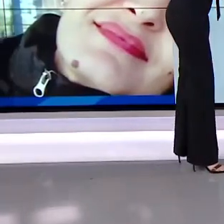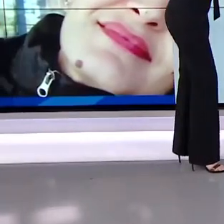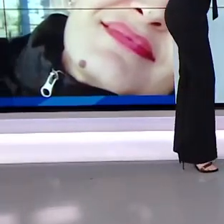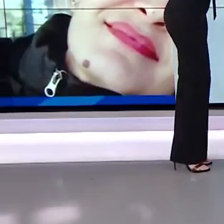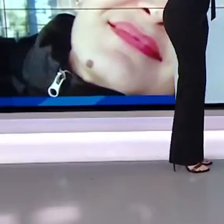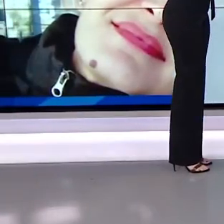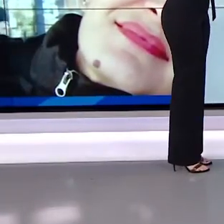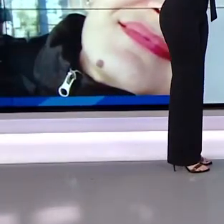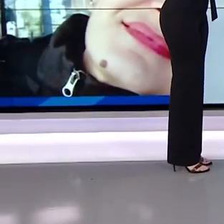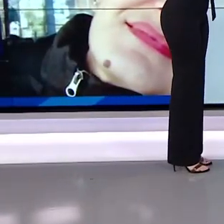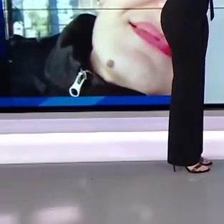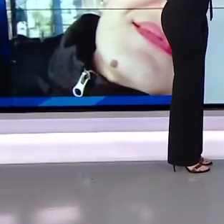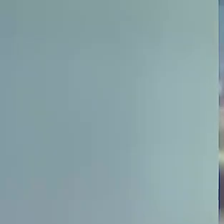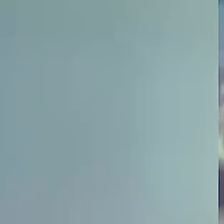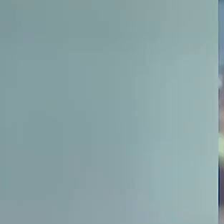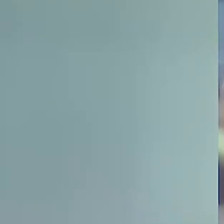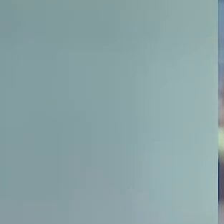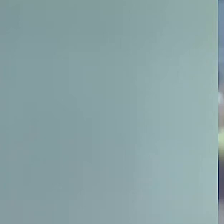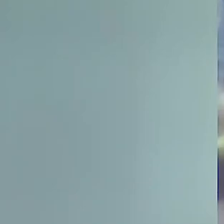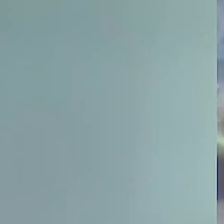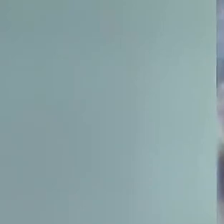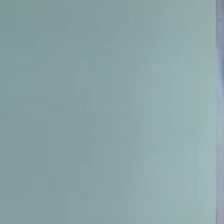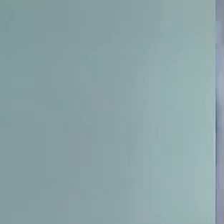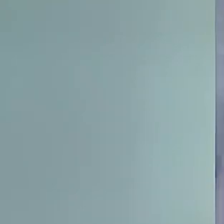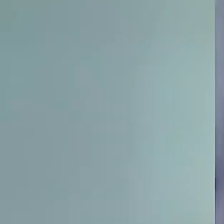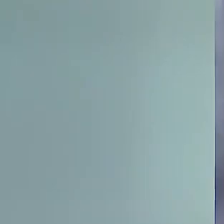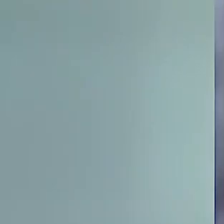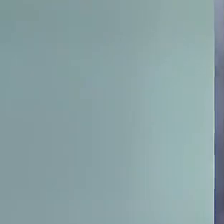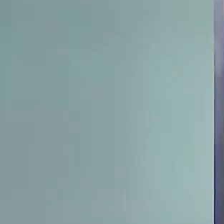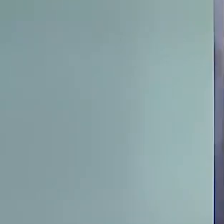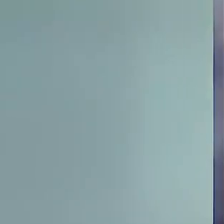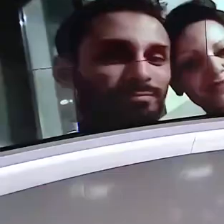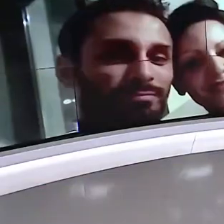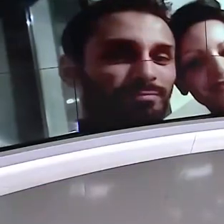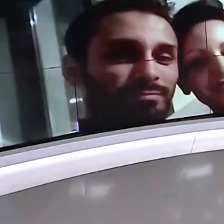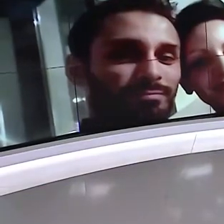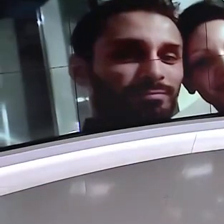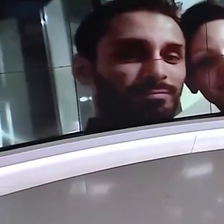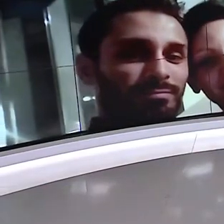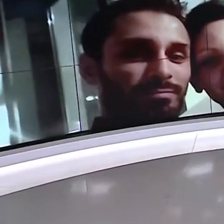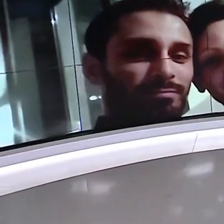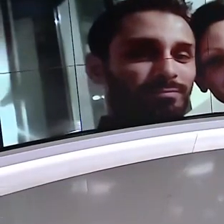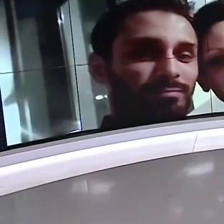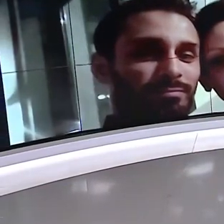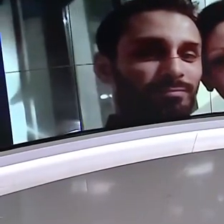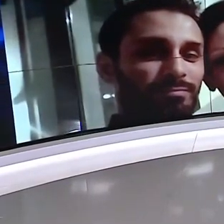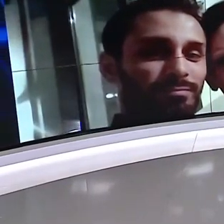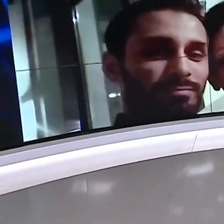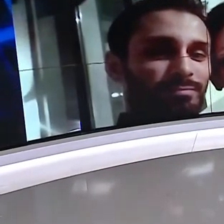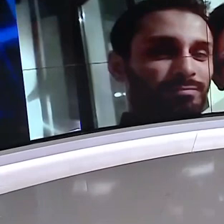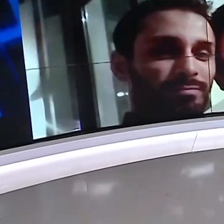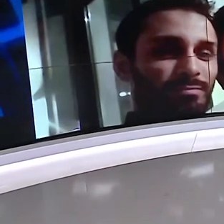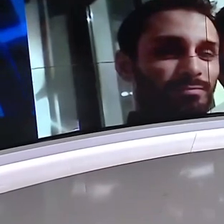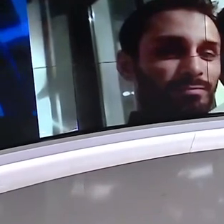κάποια τρύπα, όπως το έχει κάνει μέχρι τώρα, και να πετάξει όποια ευθύνη μπορεί από πάνω του. Καλησπέρα, Ρία. Καλησπέρα, Νίκο. Λοιπόν, έχουμε